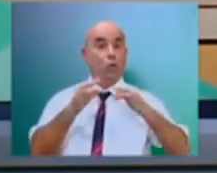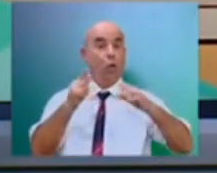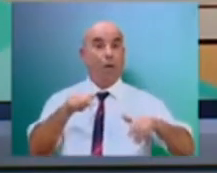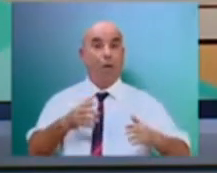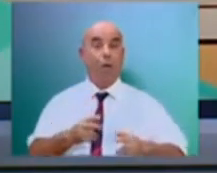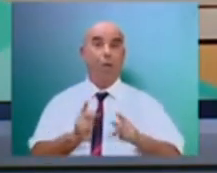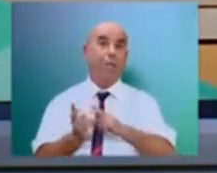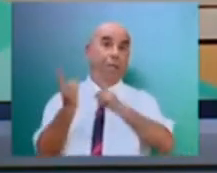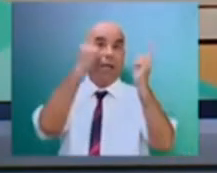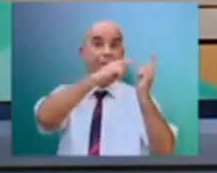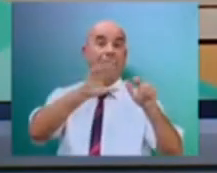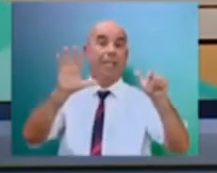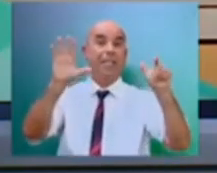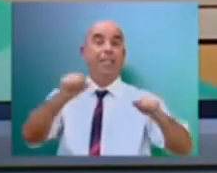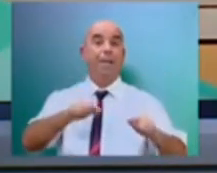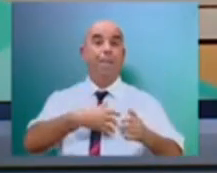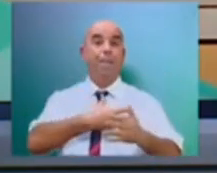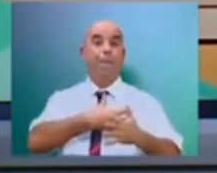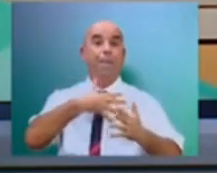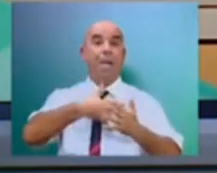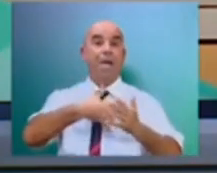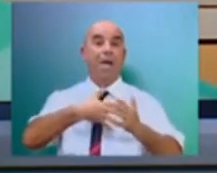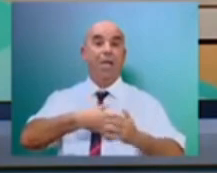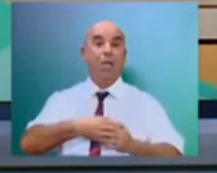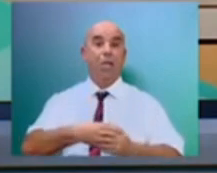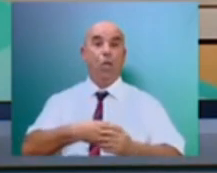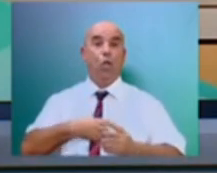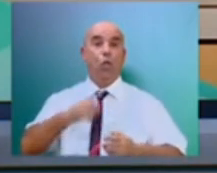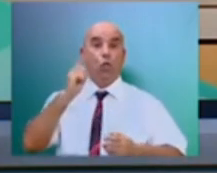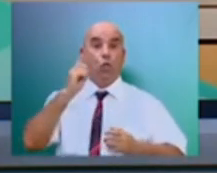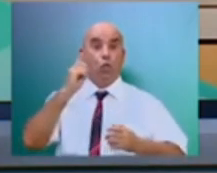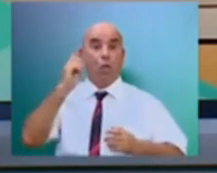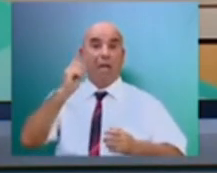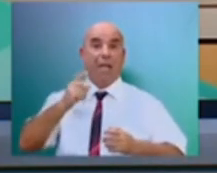كنا وصلنا إلى 60 مليار دولار استيراد سنويا،